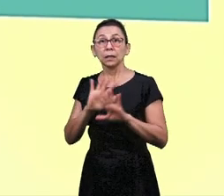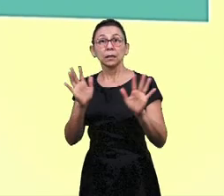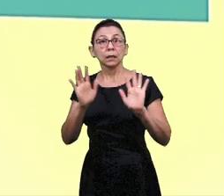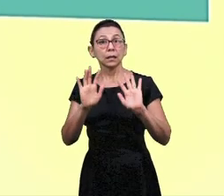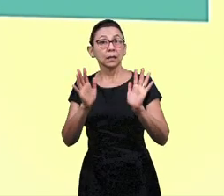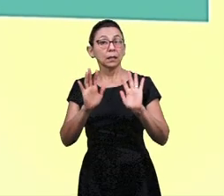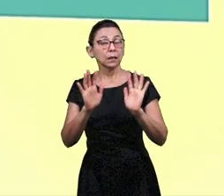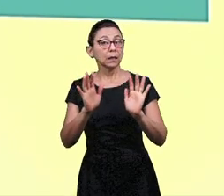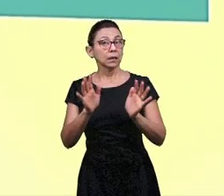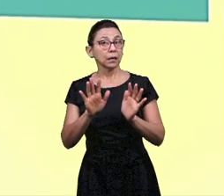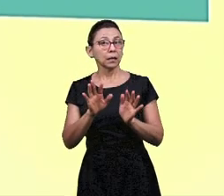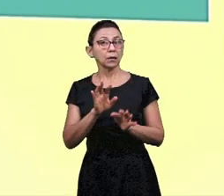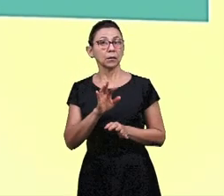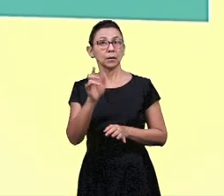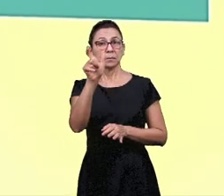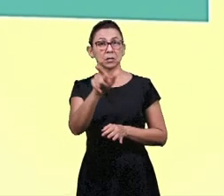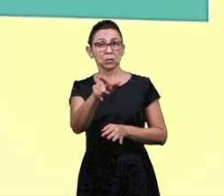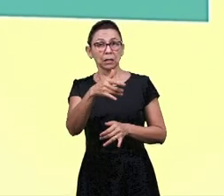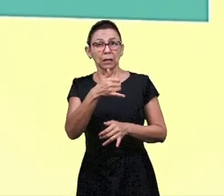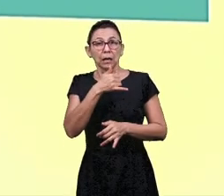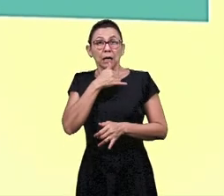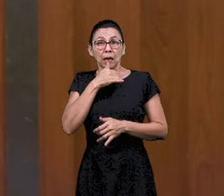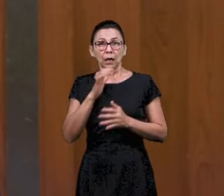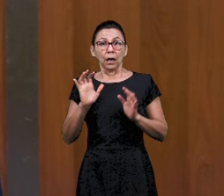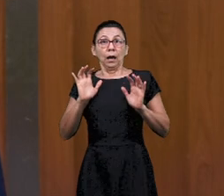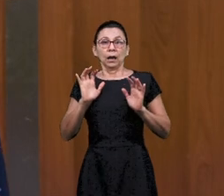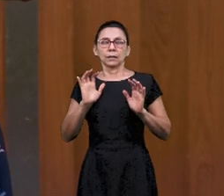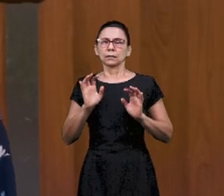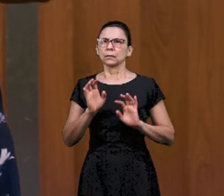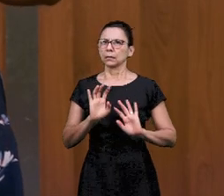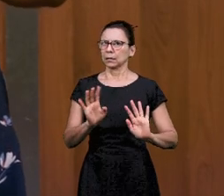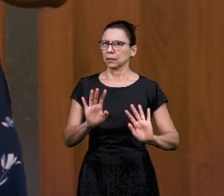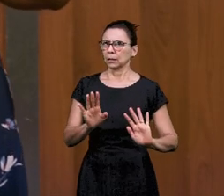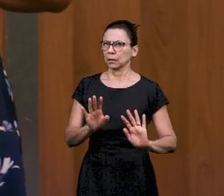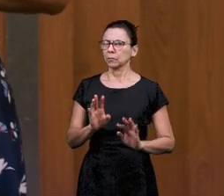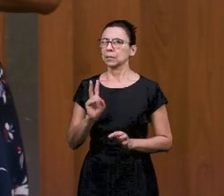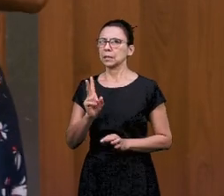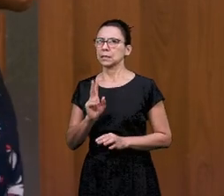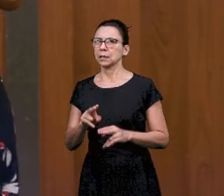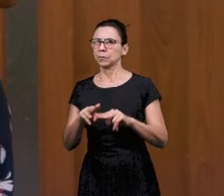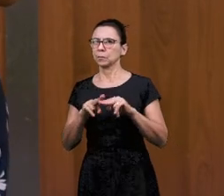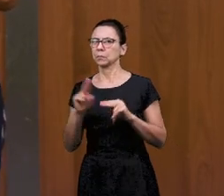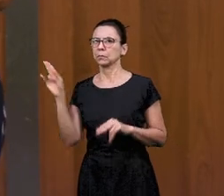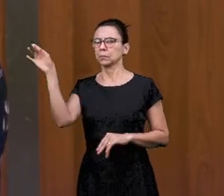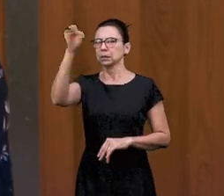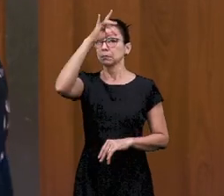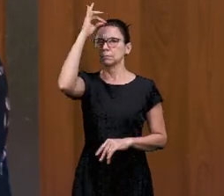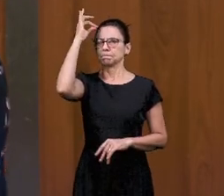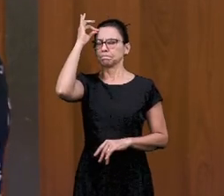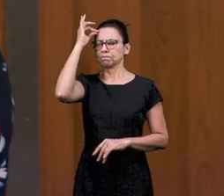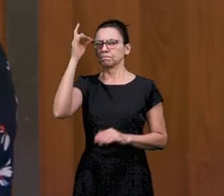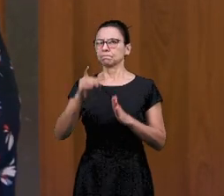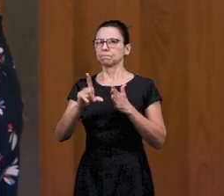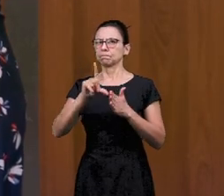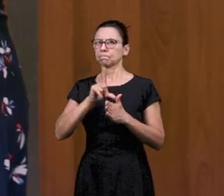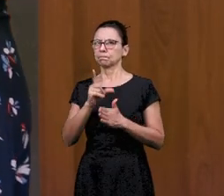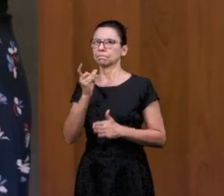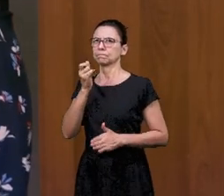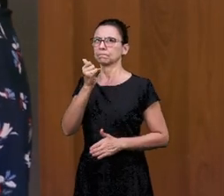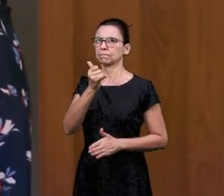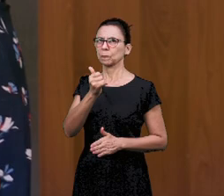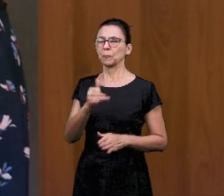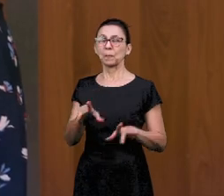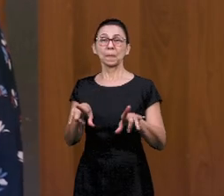rendait pas les gens tristes. Il y avait toujours une bonne parole, une parole en esprit. Lui aussi, il